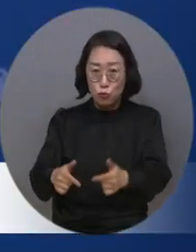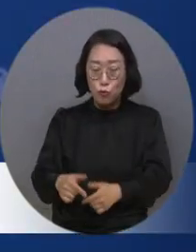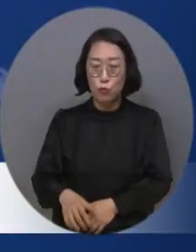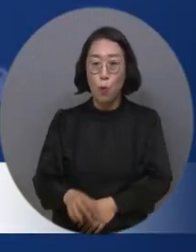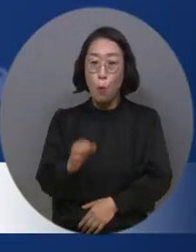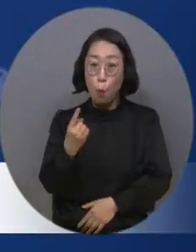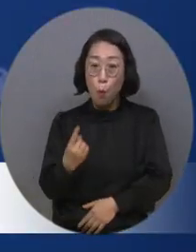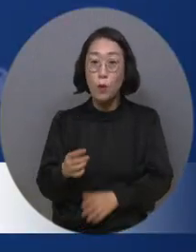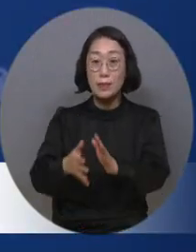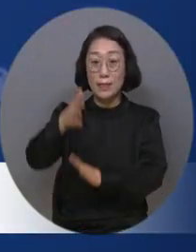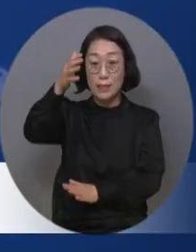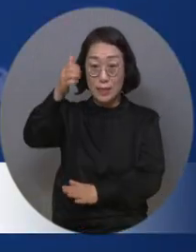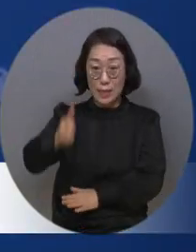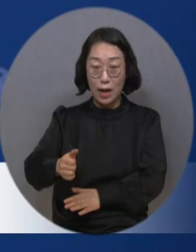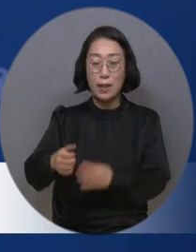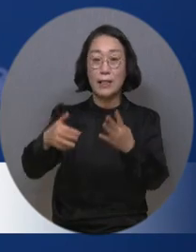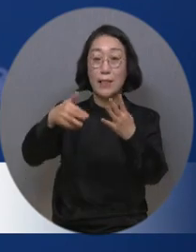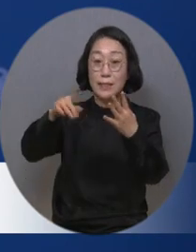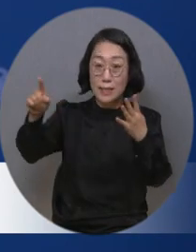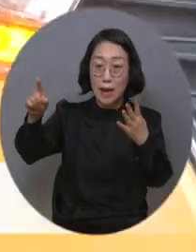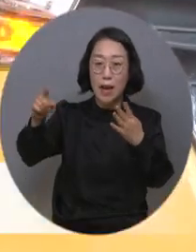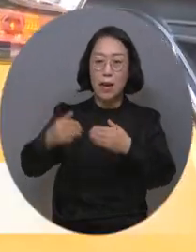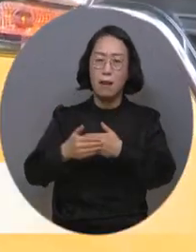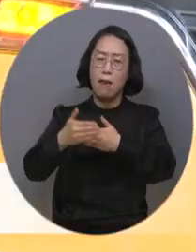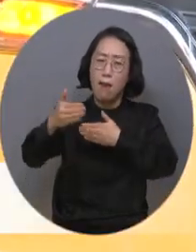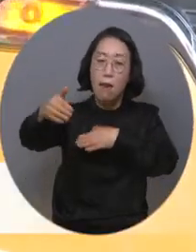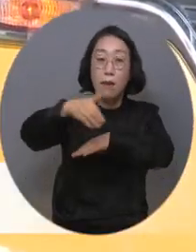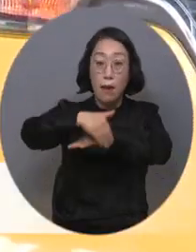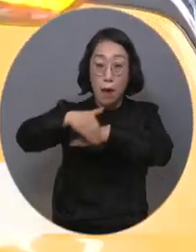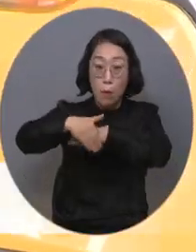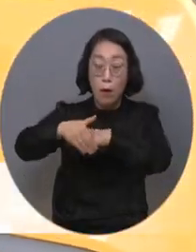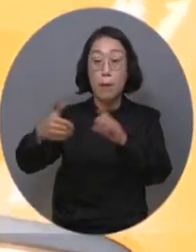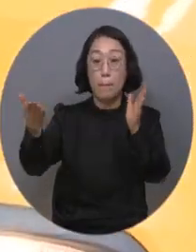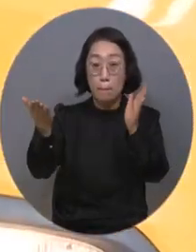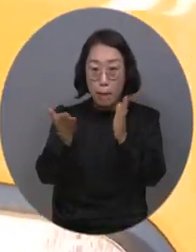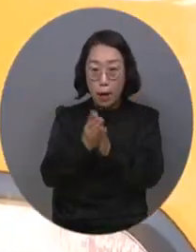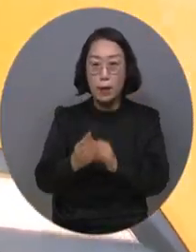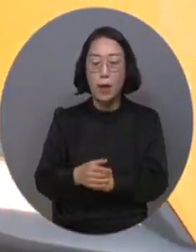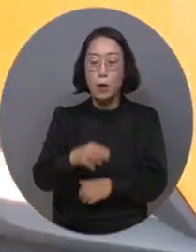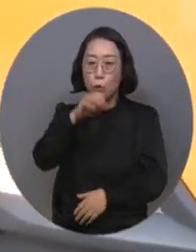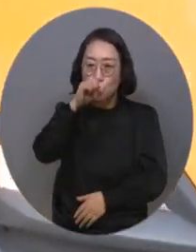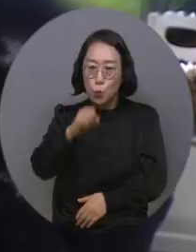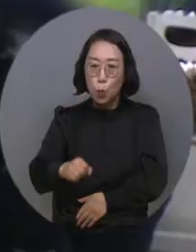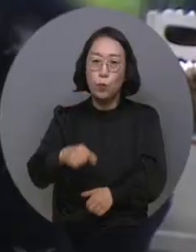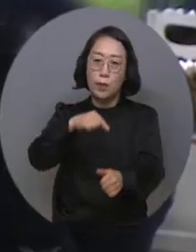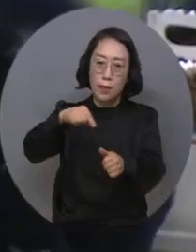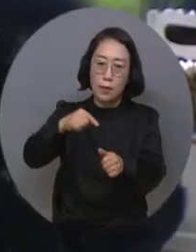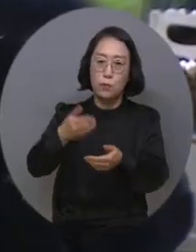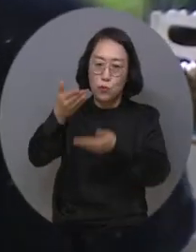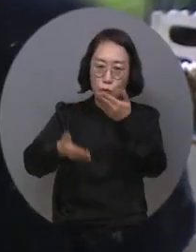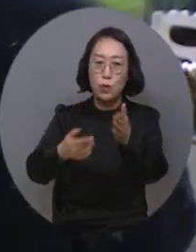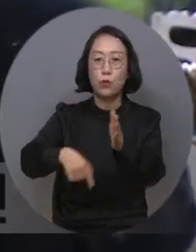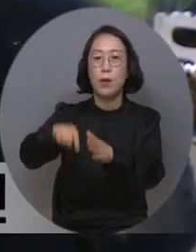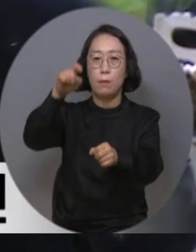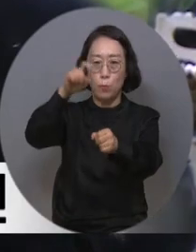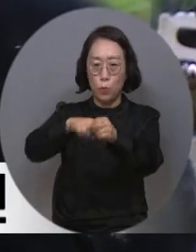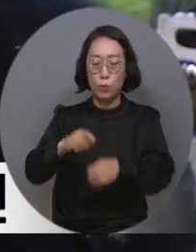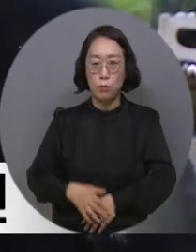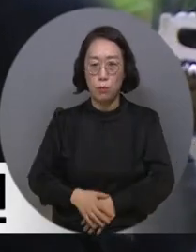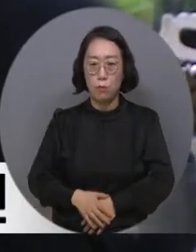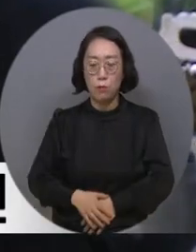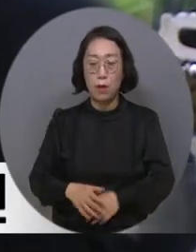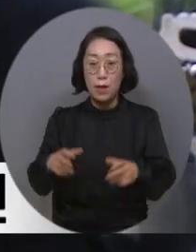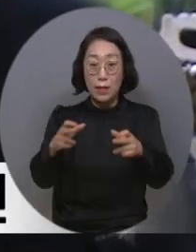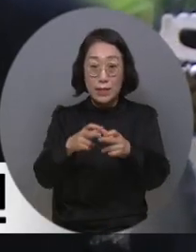발표한 제4차 서울시보역 중장기 계획 중 보육품질 향상을 위한 대표 정책입니다 특히